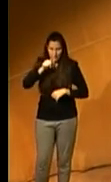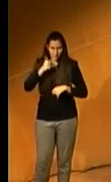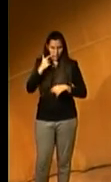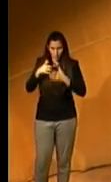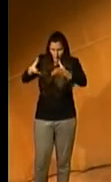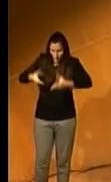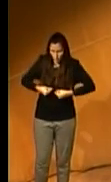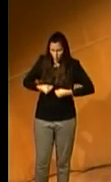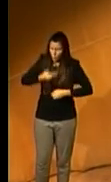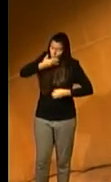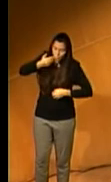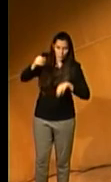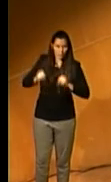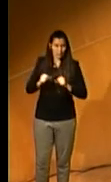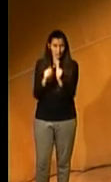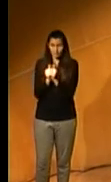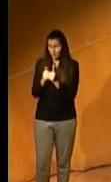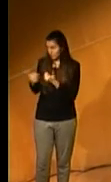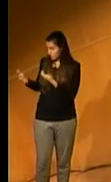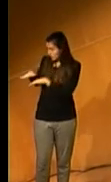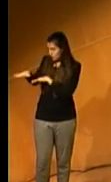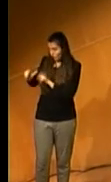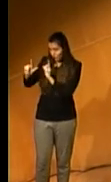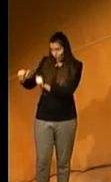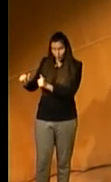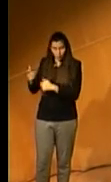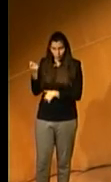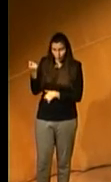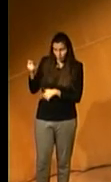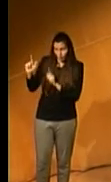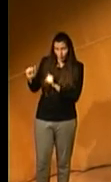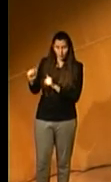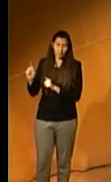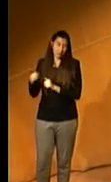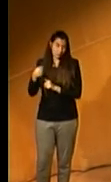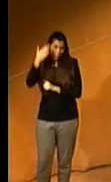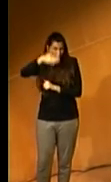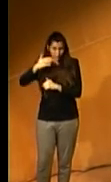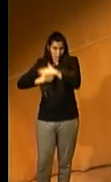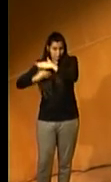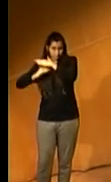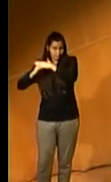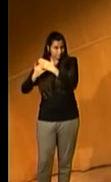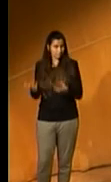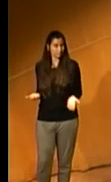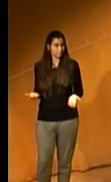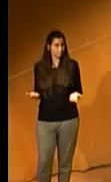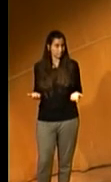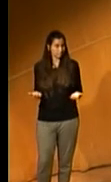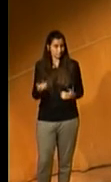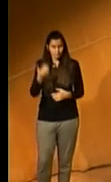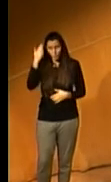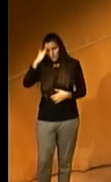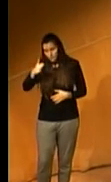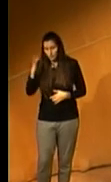les moyens que nous avions. Et c'est vrai qu'on est bien conscient qu'on a besoin